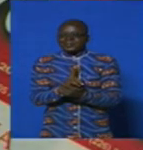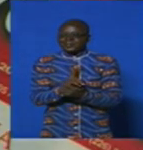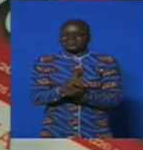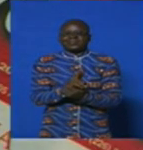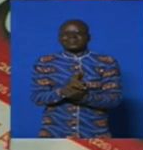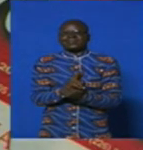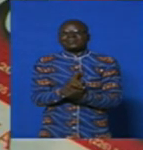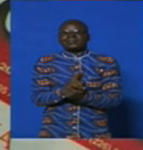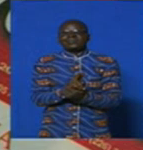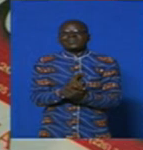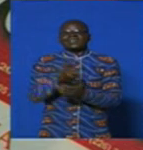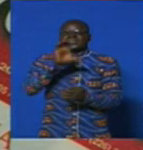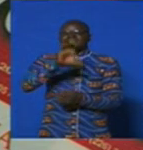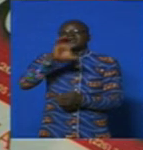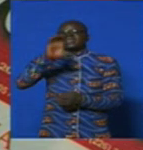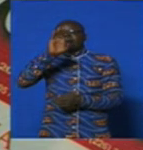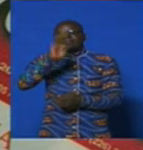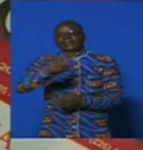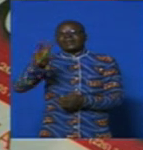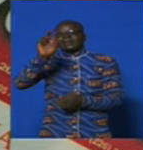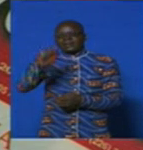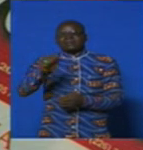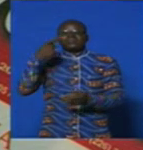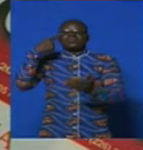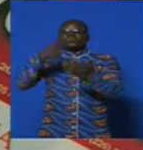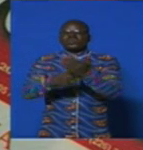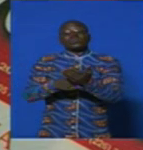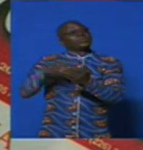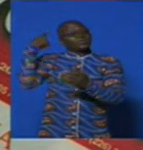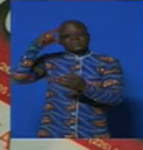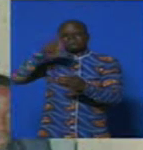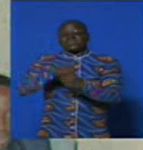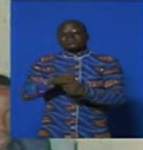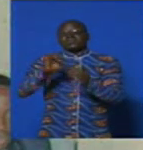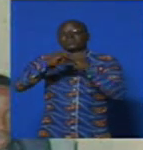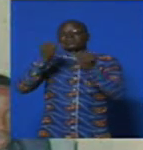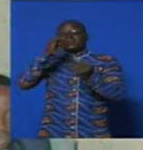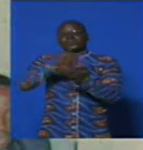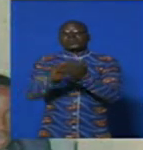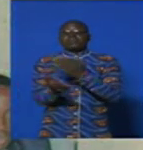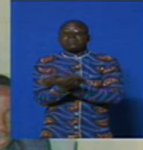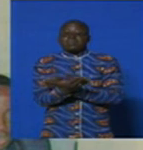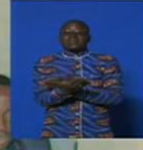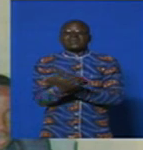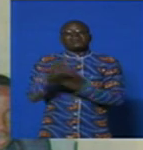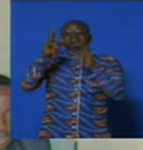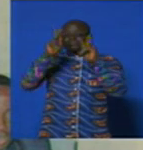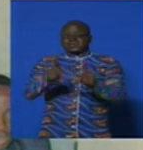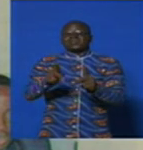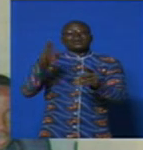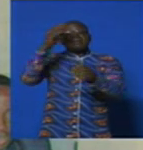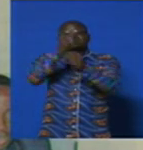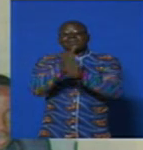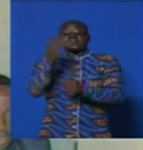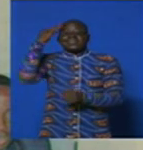Le CCVA, Centre de contrôle des véhicules automobiles, fait la une de la presse ce mardi. Le personnel exige la tête du DG,